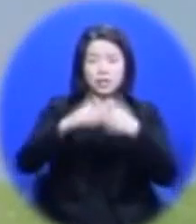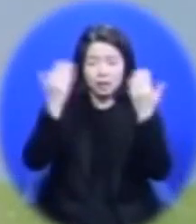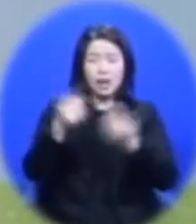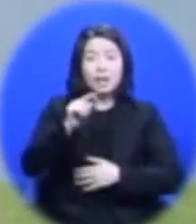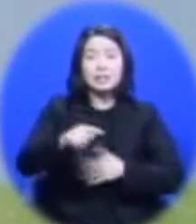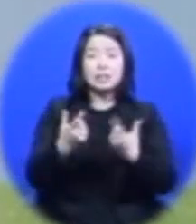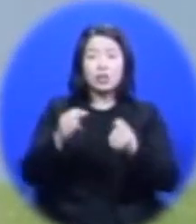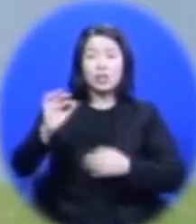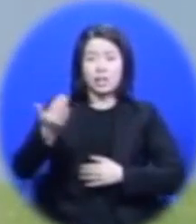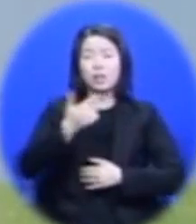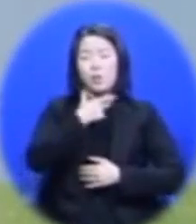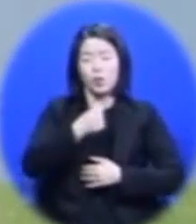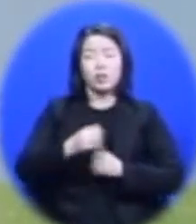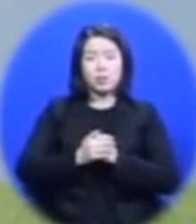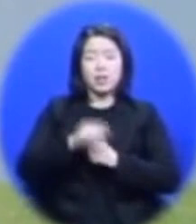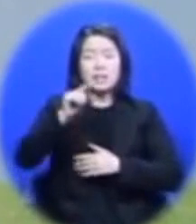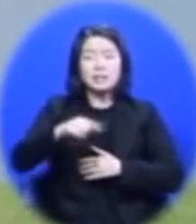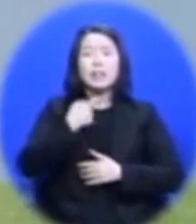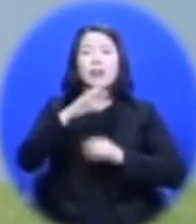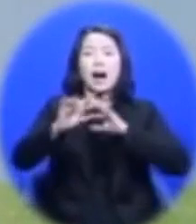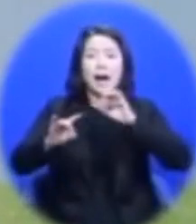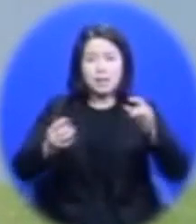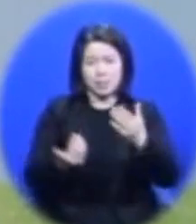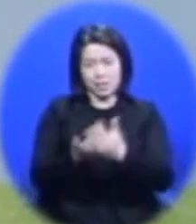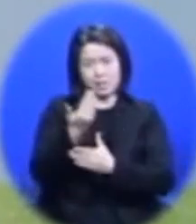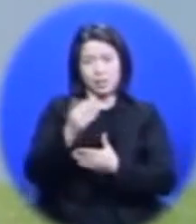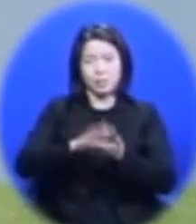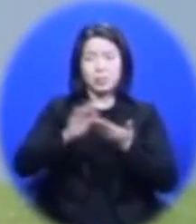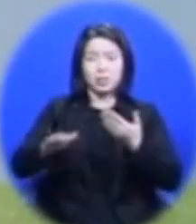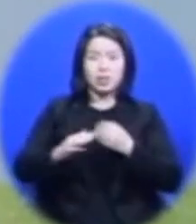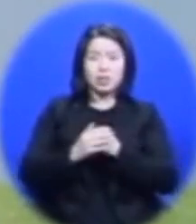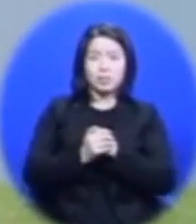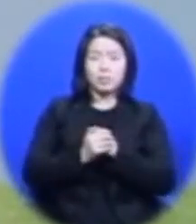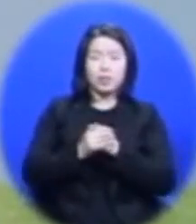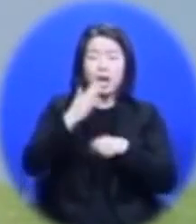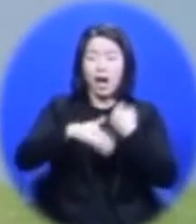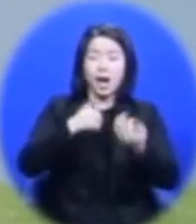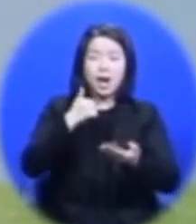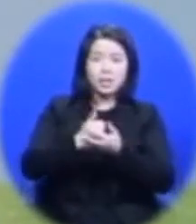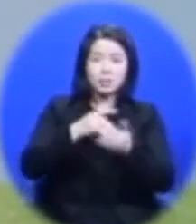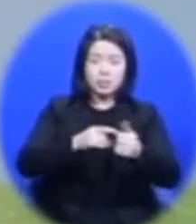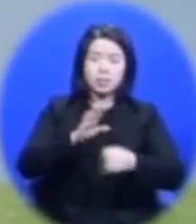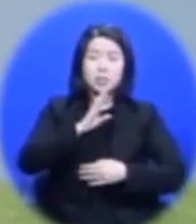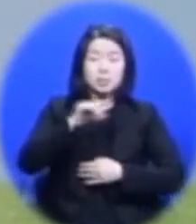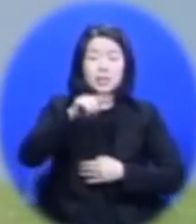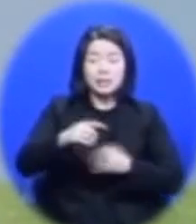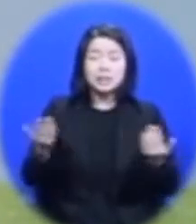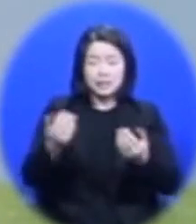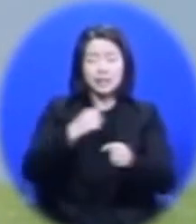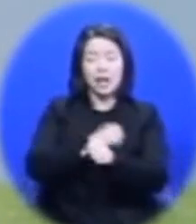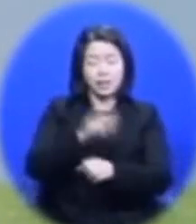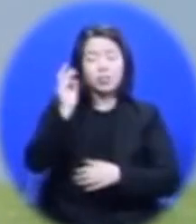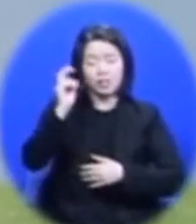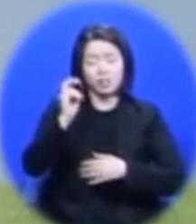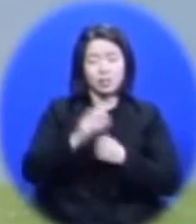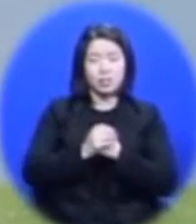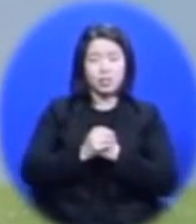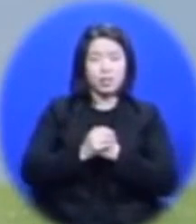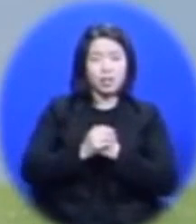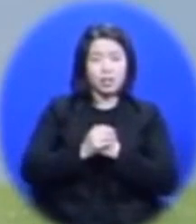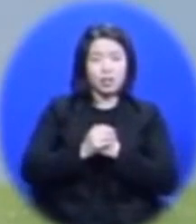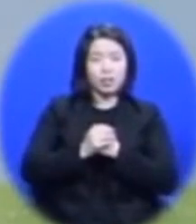되기를 원해요. 그런 갈망이 일어나요. 하나님께서 정말 그 일을 하시는 모양입니다.